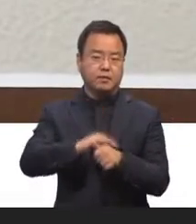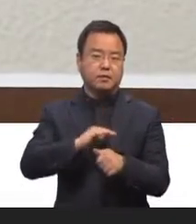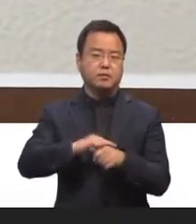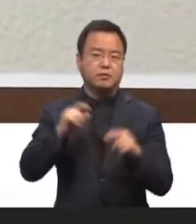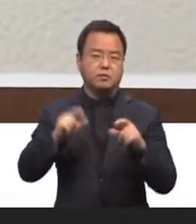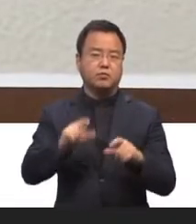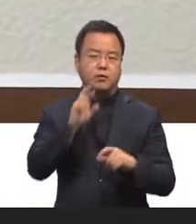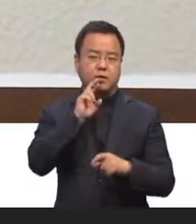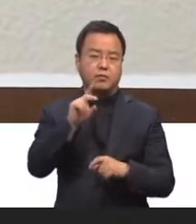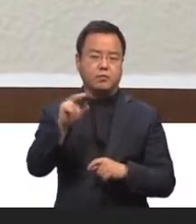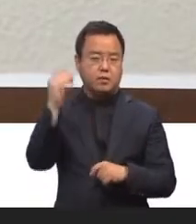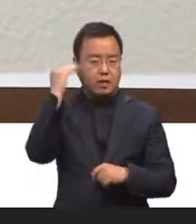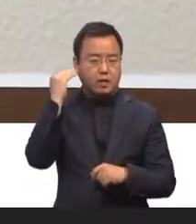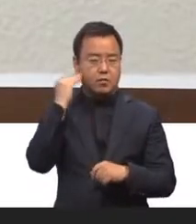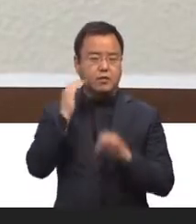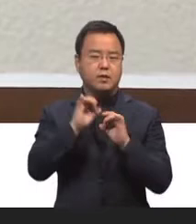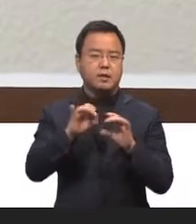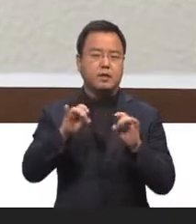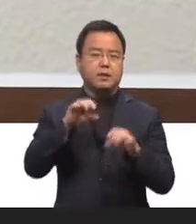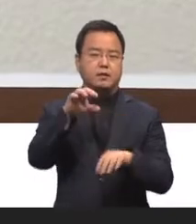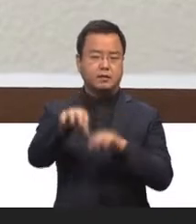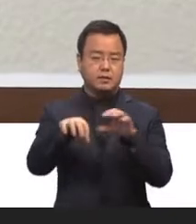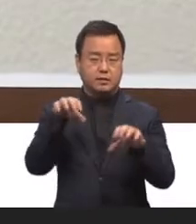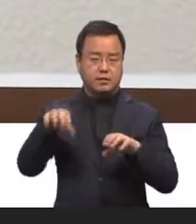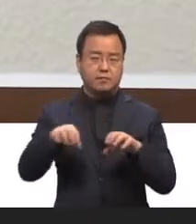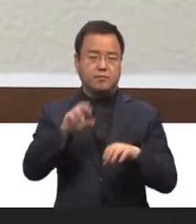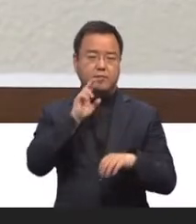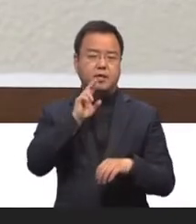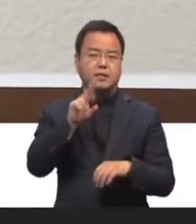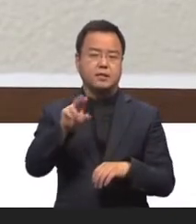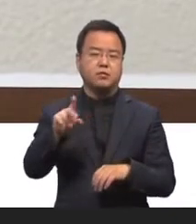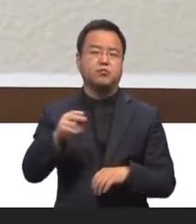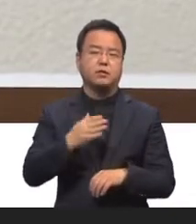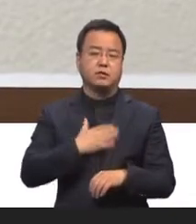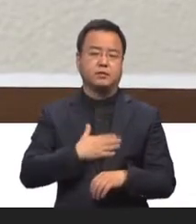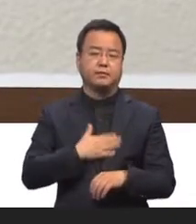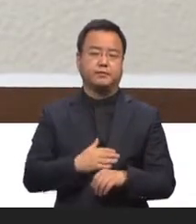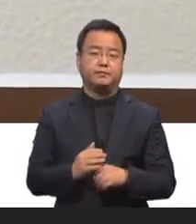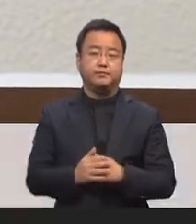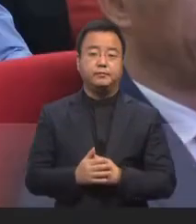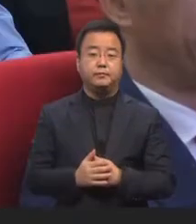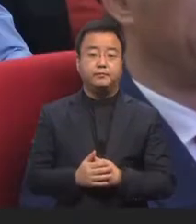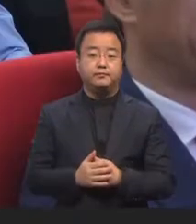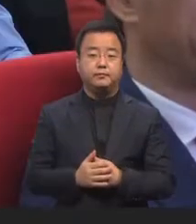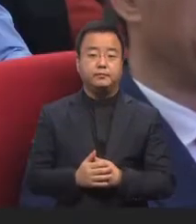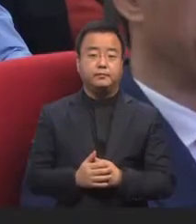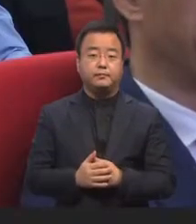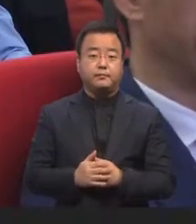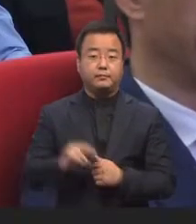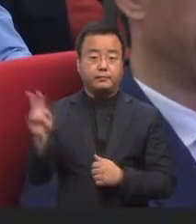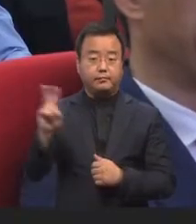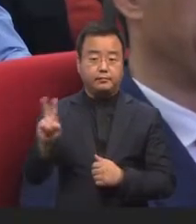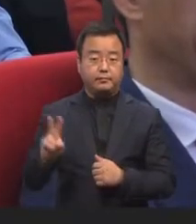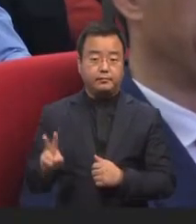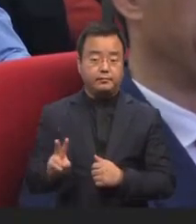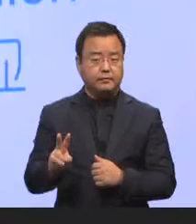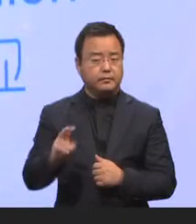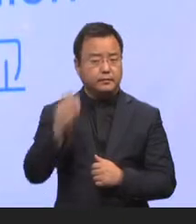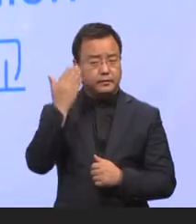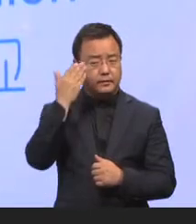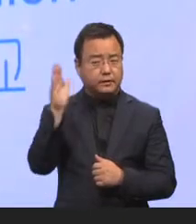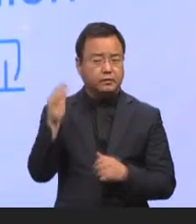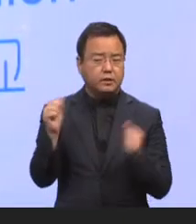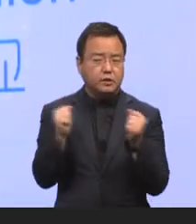것과 한국에도 각 지역별 사투리가 있다는 사실을 알게 되었습니다. 베트남에선 생소한